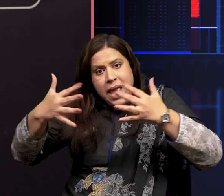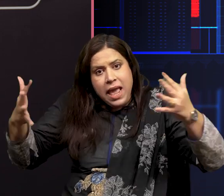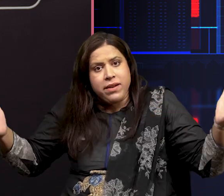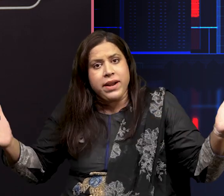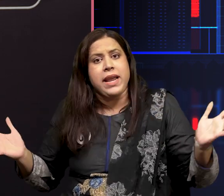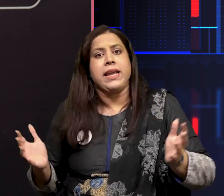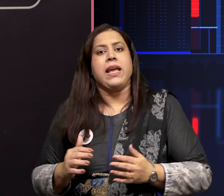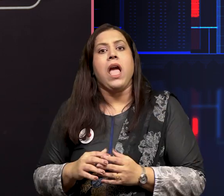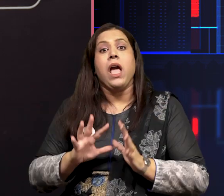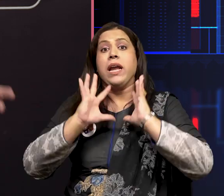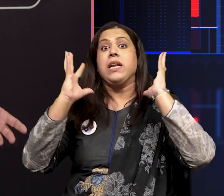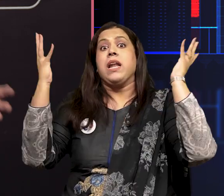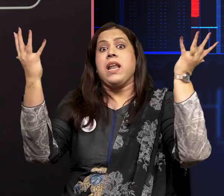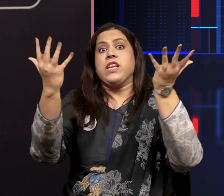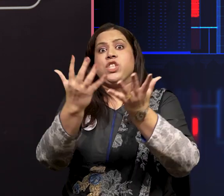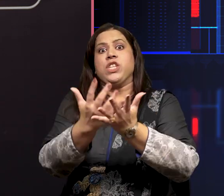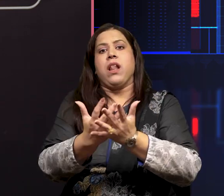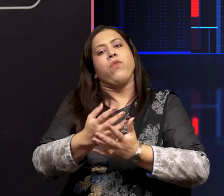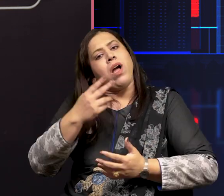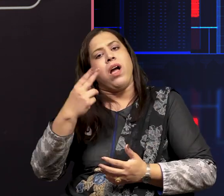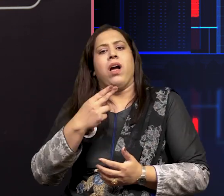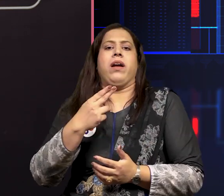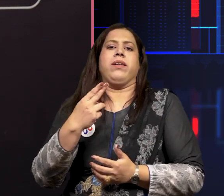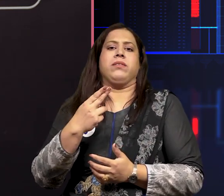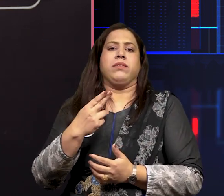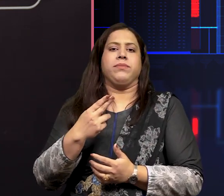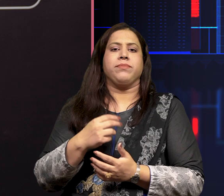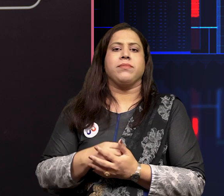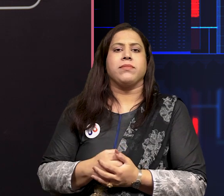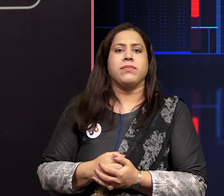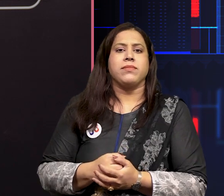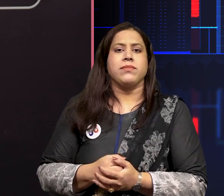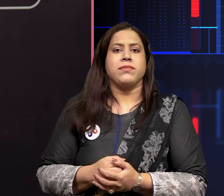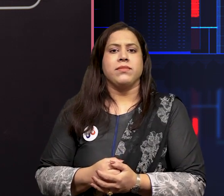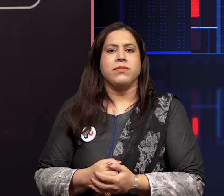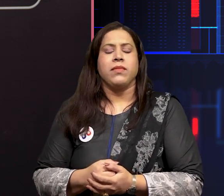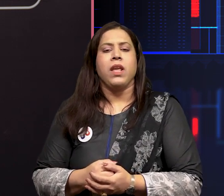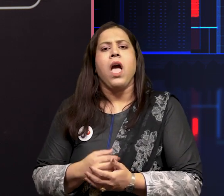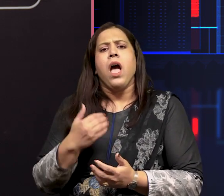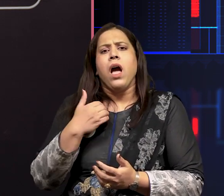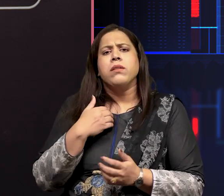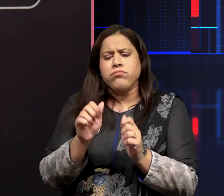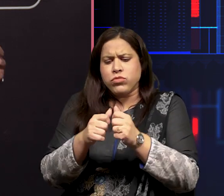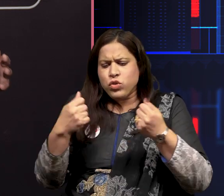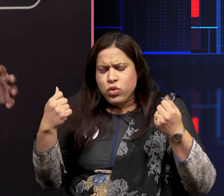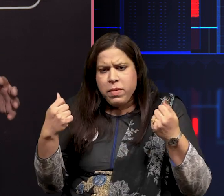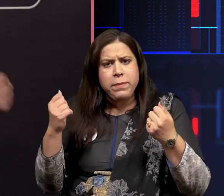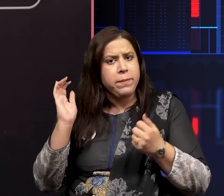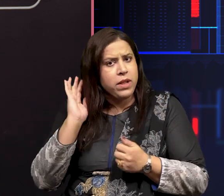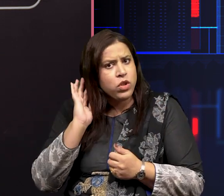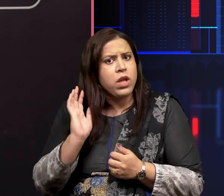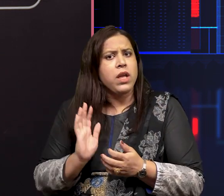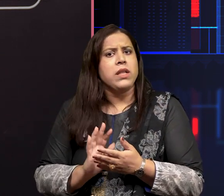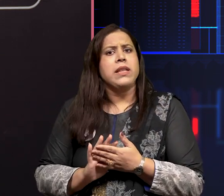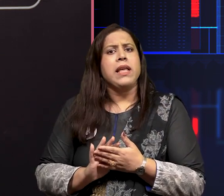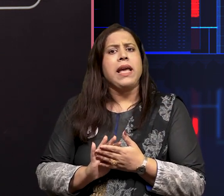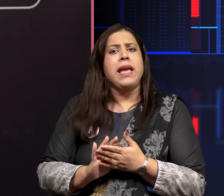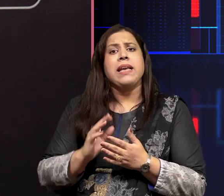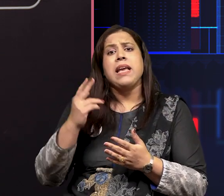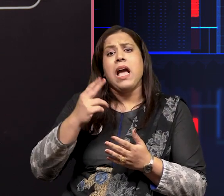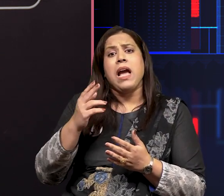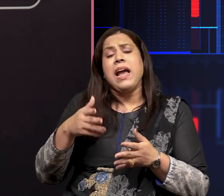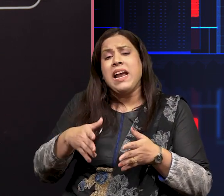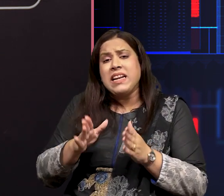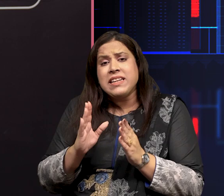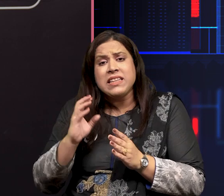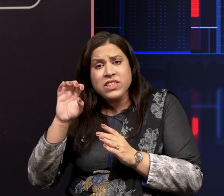है। हम न्यूज़पेपर में सुनते हैं कि इंडस्ट्री के बारे में सुनते हैं, इकोनॉमिक्स के बारे में सुनते